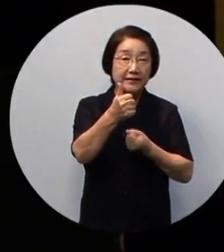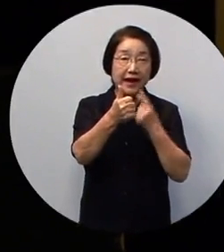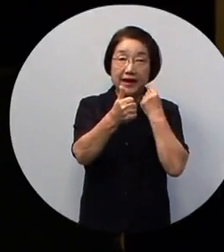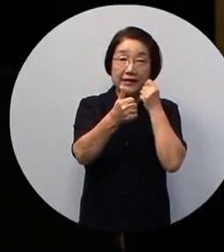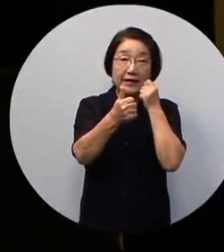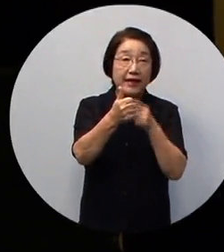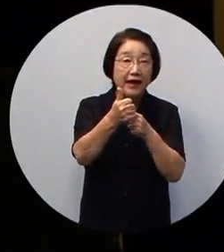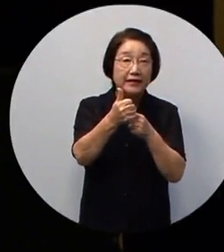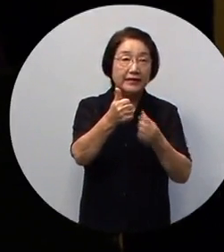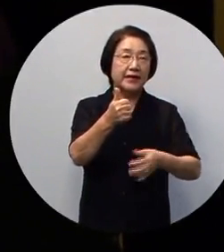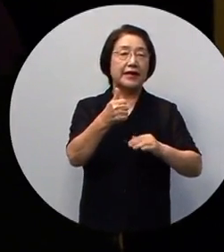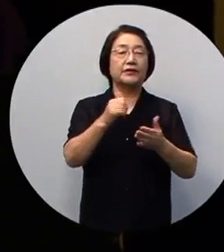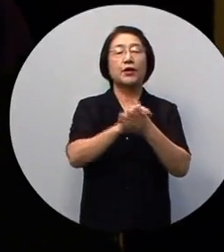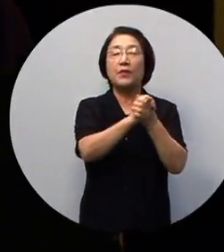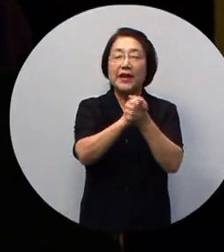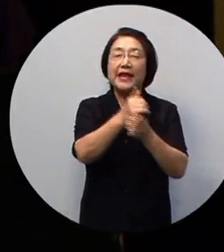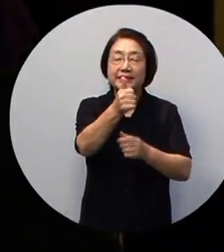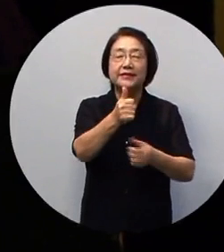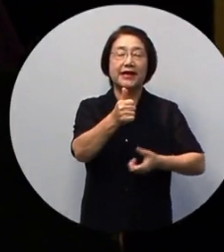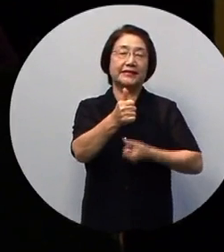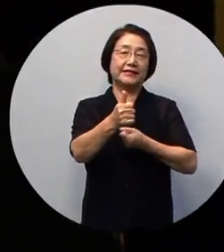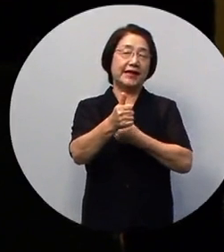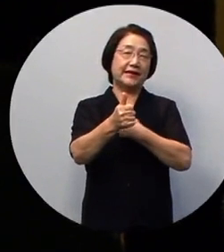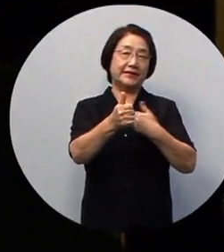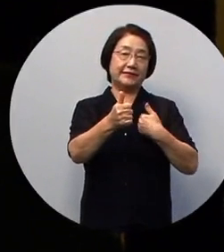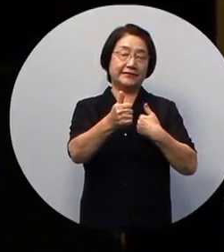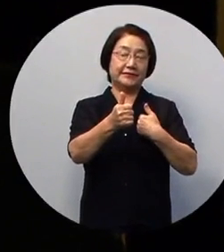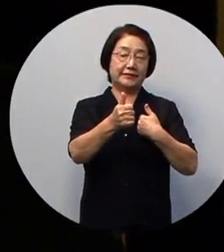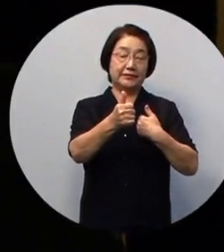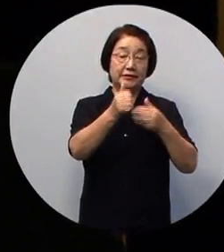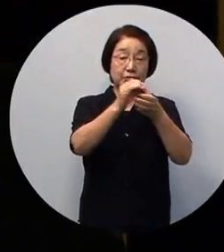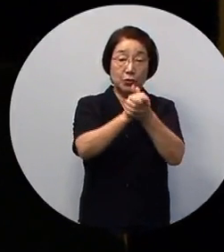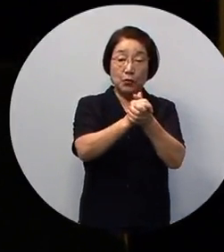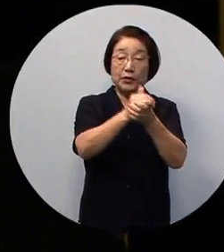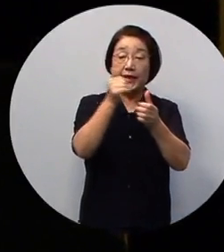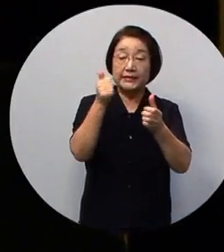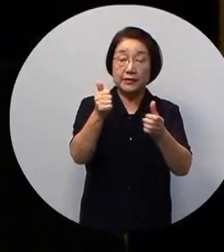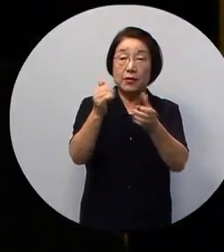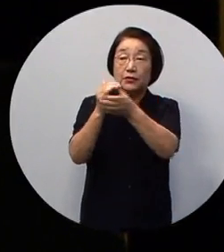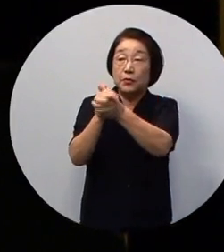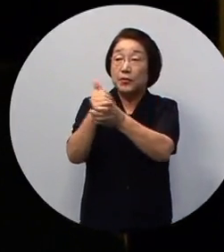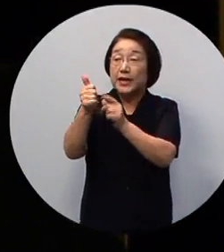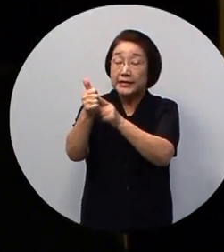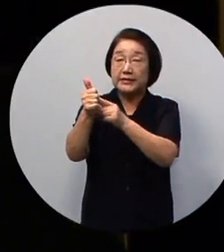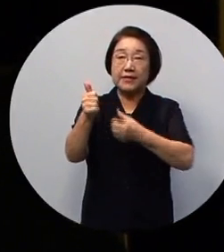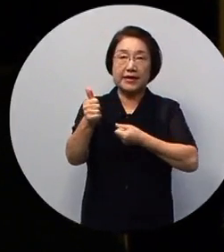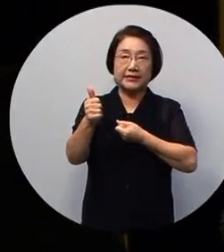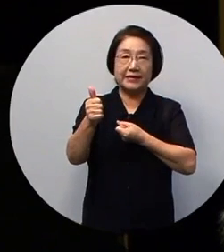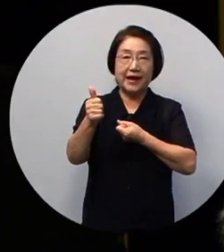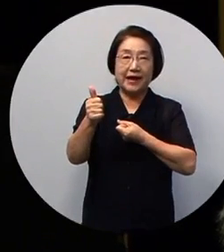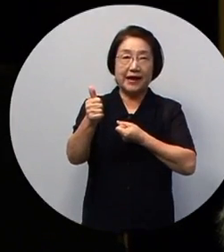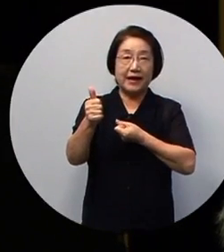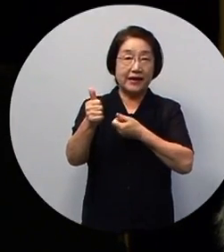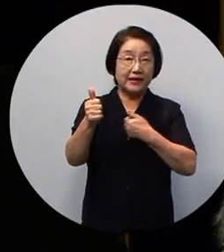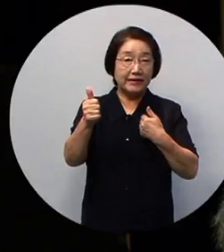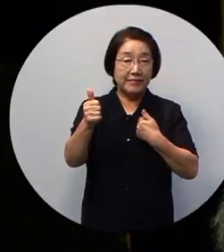めんなさいね。 友達は信頼できるじゃん。友達の友達はどうですか？